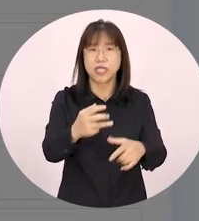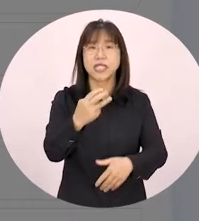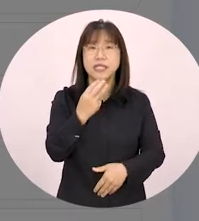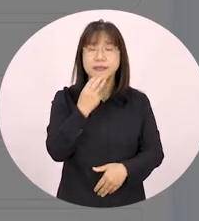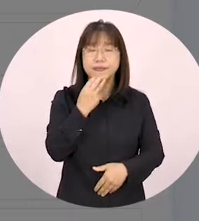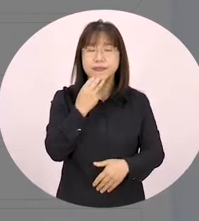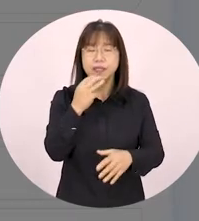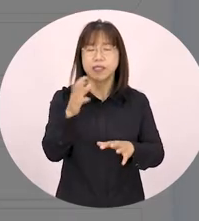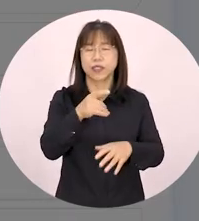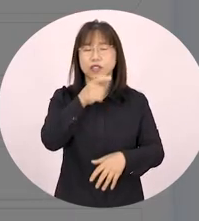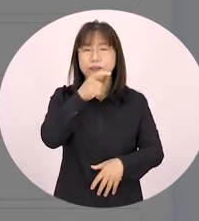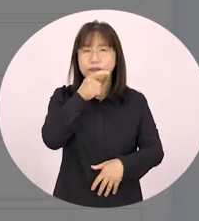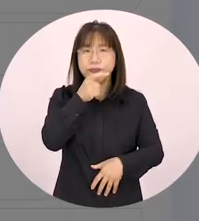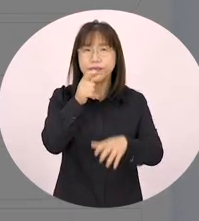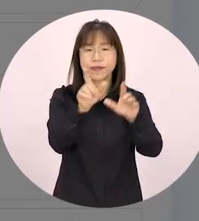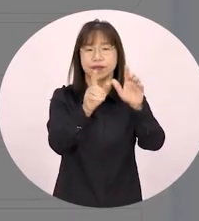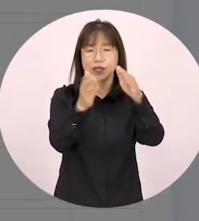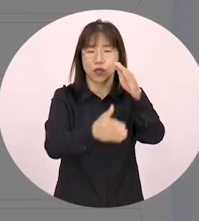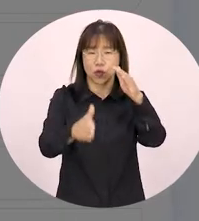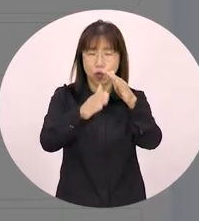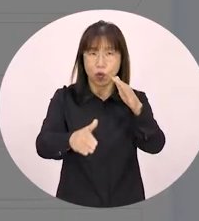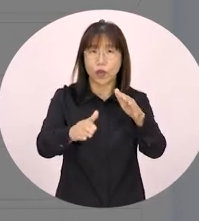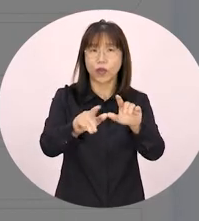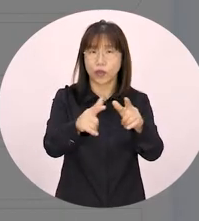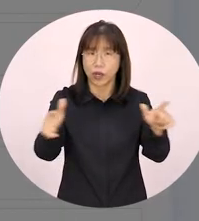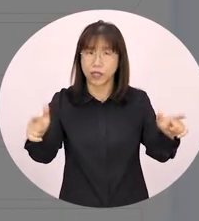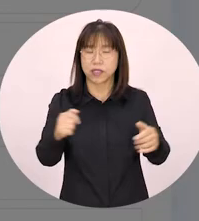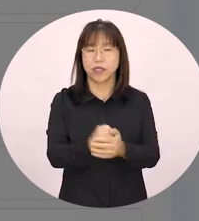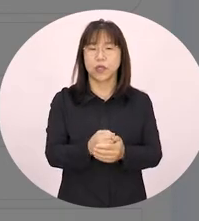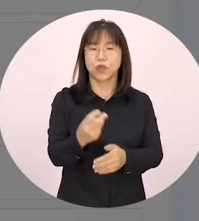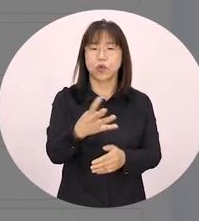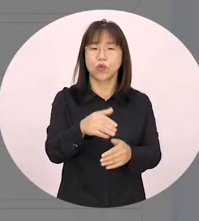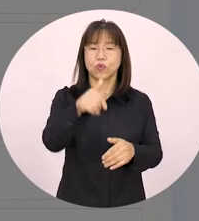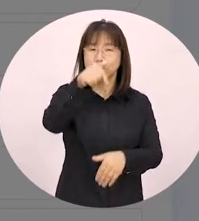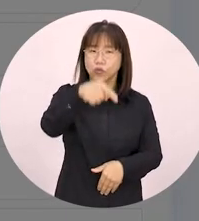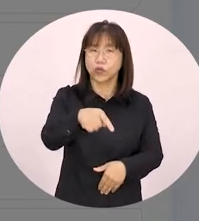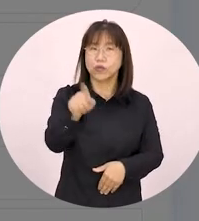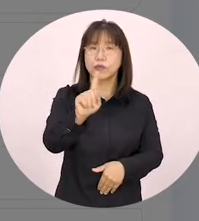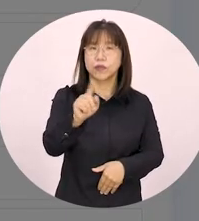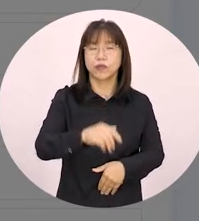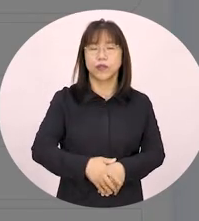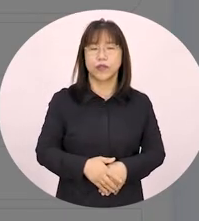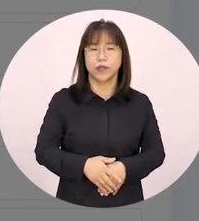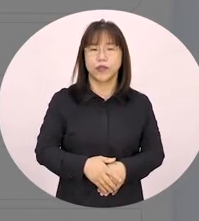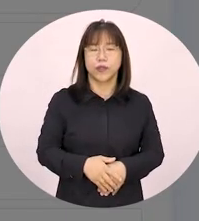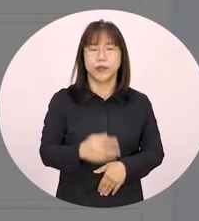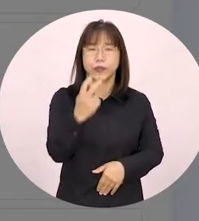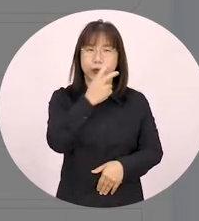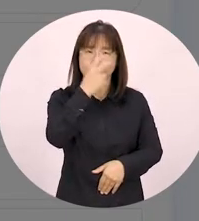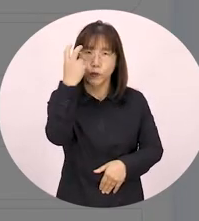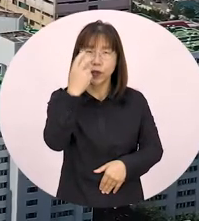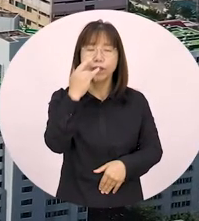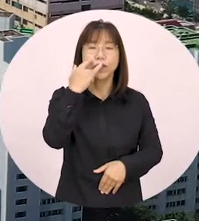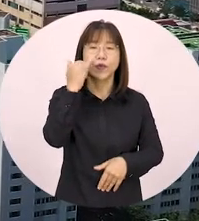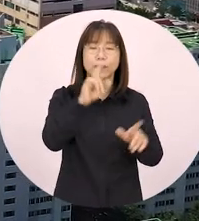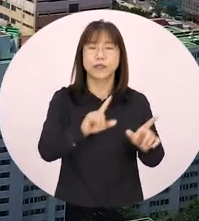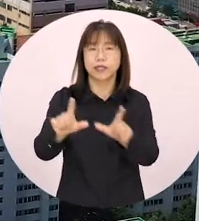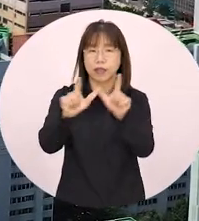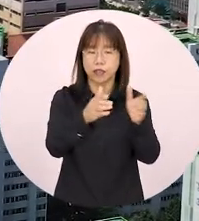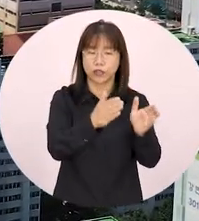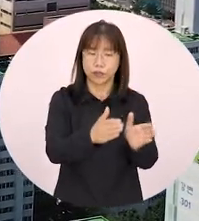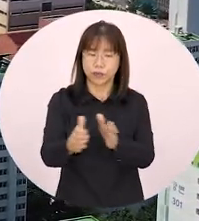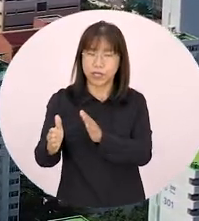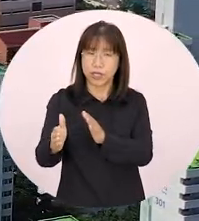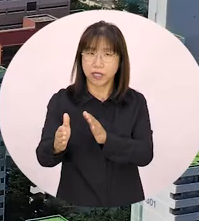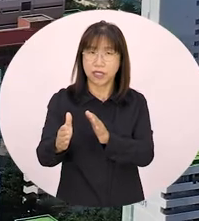생태공원 시설 개선 등이 내년도 지역사회 혁신 계획과 연기한 구단이 계획 형 사업으로 슬기로운 부모 생활